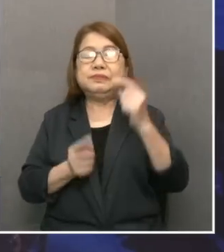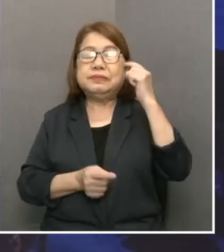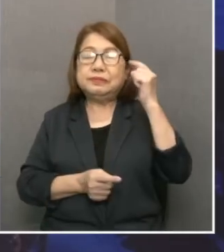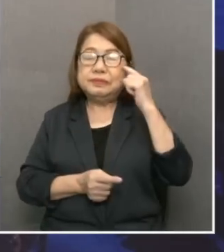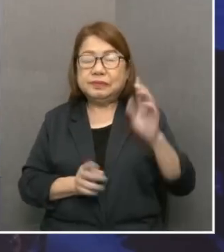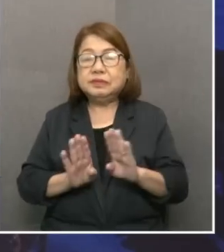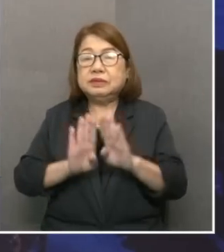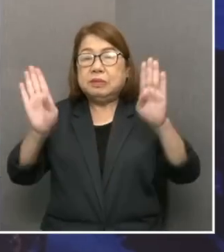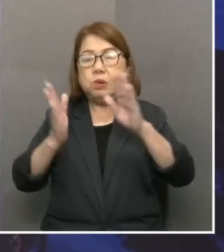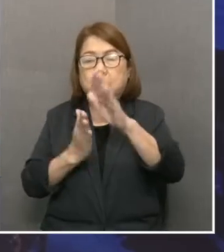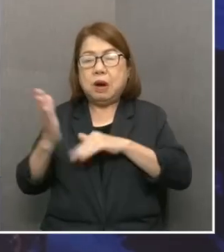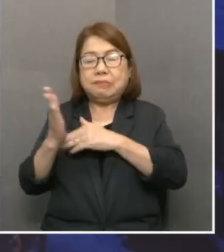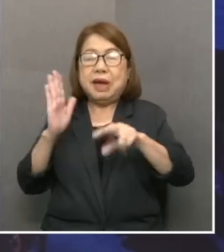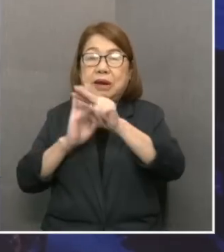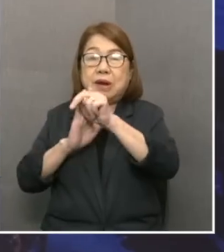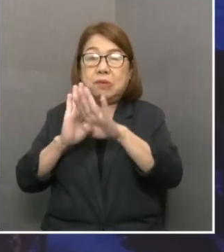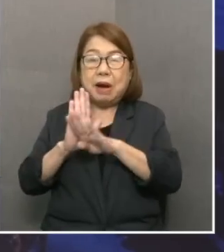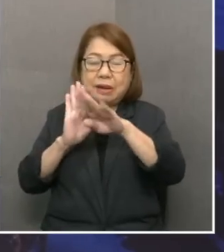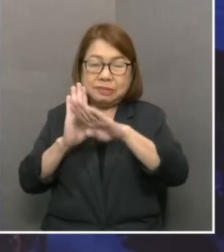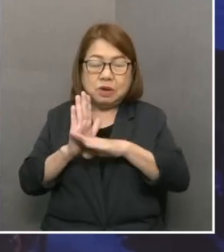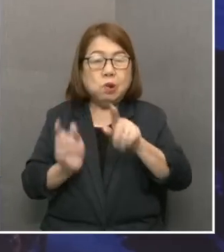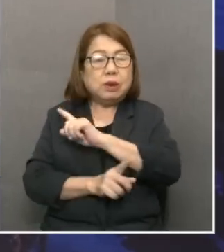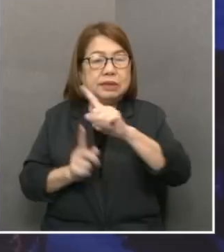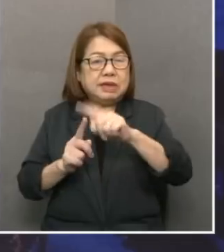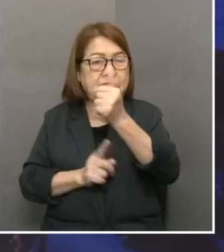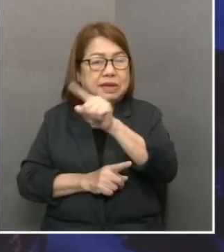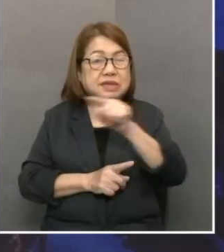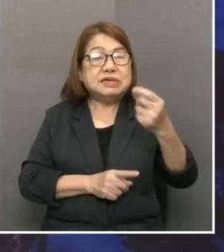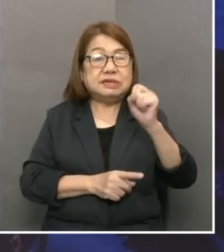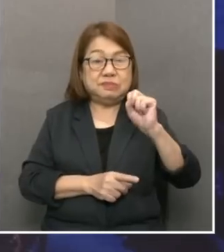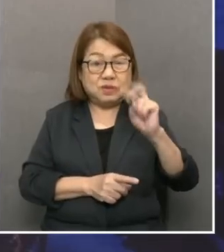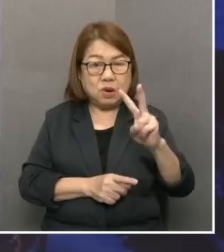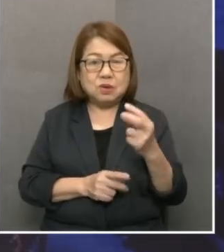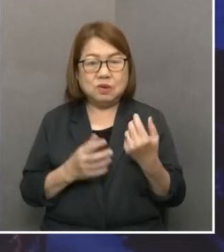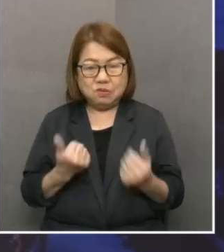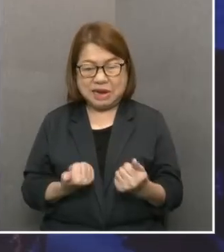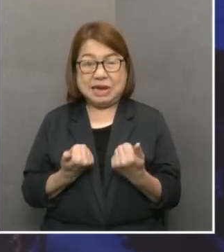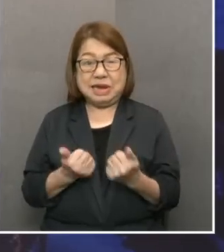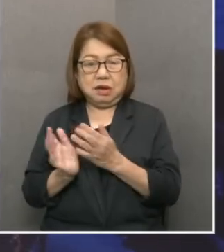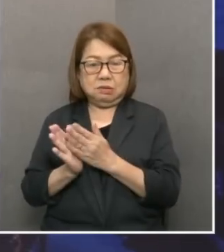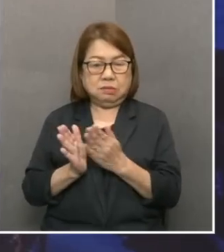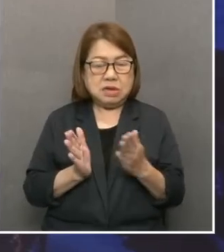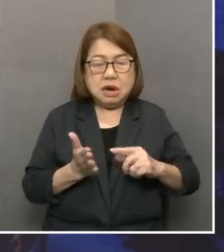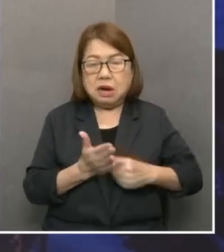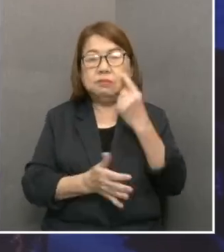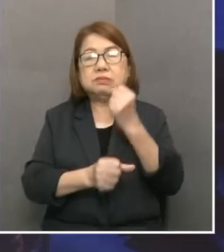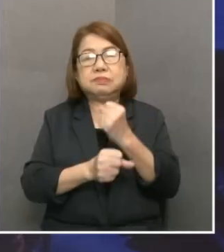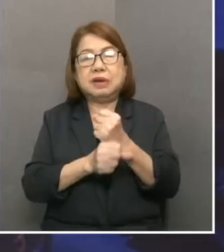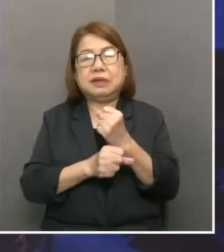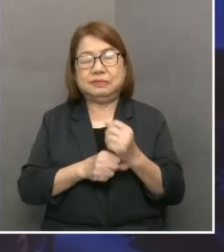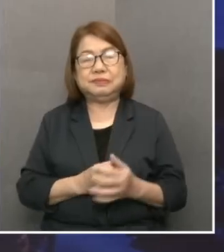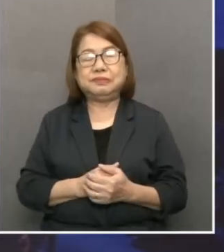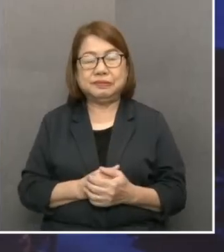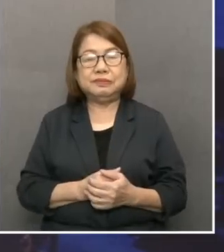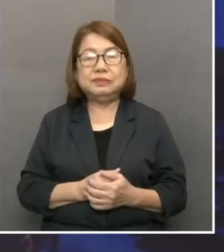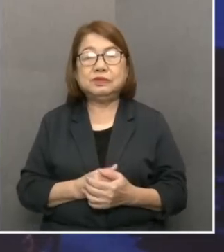แถลงนโยบายช่วง 11-12กันยายนนี้หลังจากวันนี้ล่ะค่ะก็จะเป็นการเริ่มทำงานอย่างเป็นทางการของรัฐบาลชุดใหม่นั่นเองและ